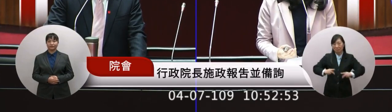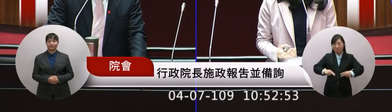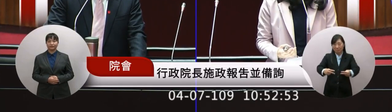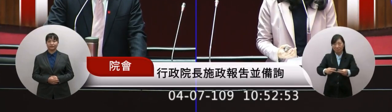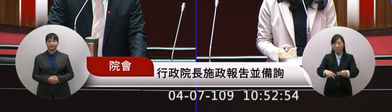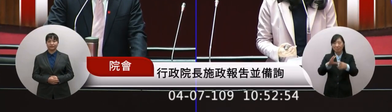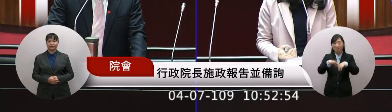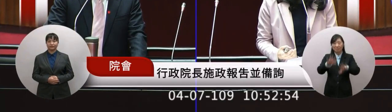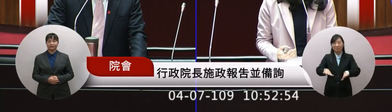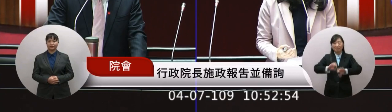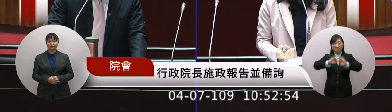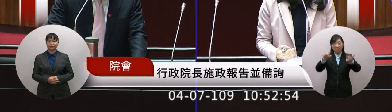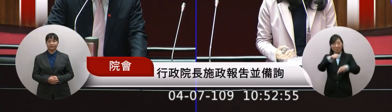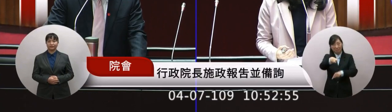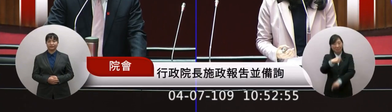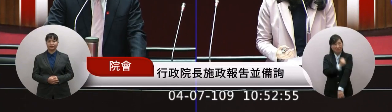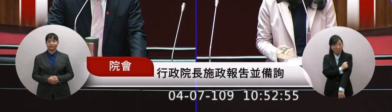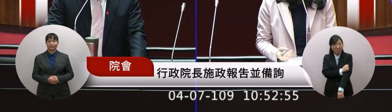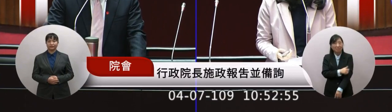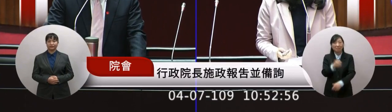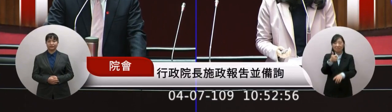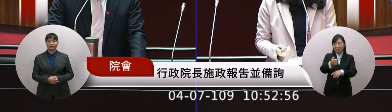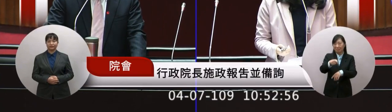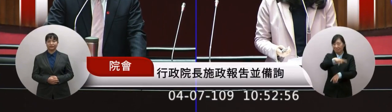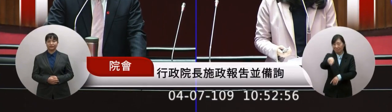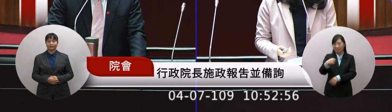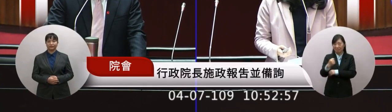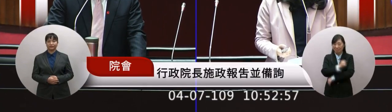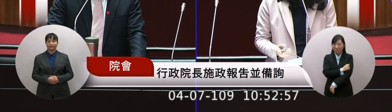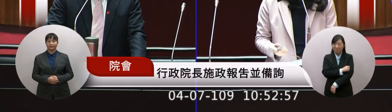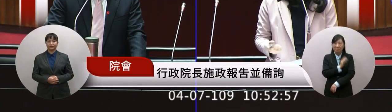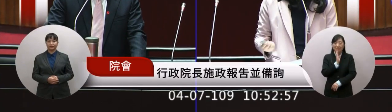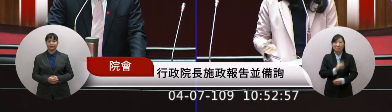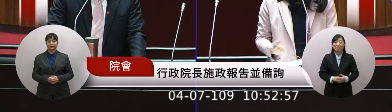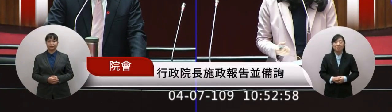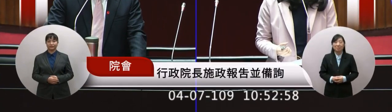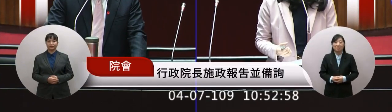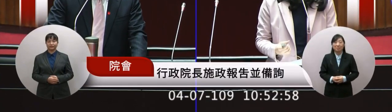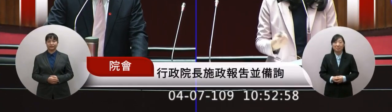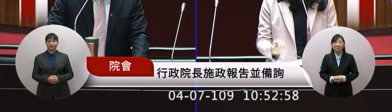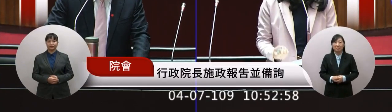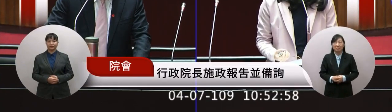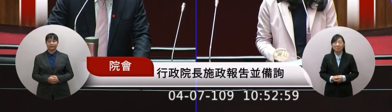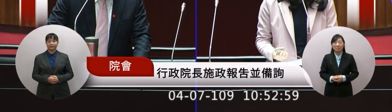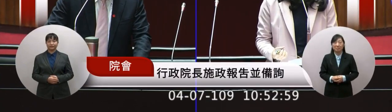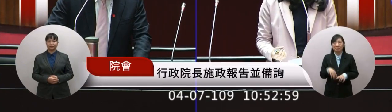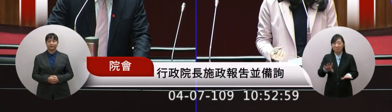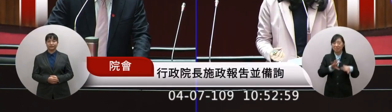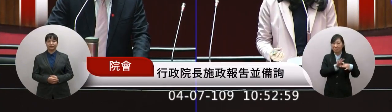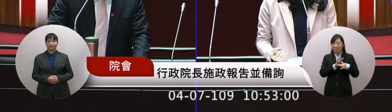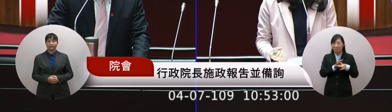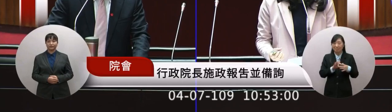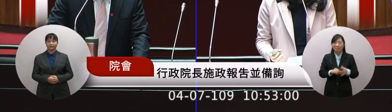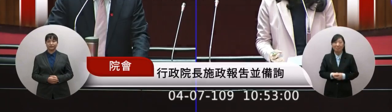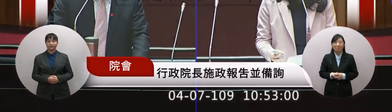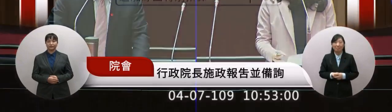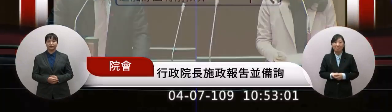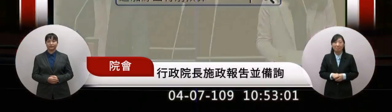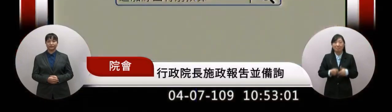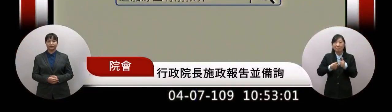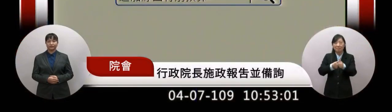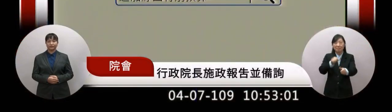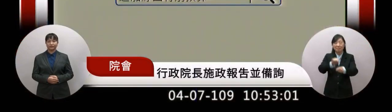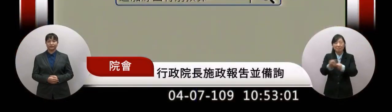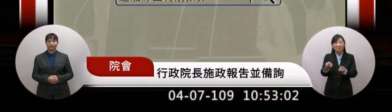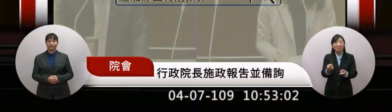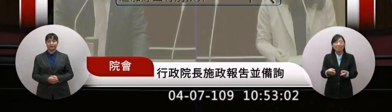的是跟大家说一声辛苦了，还有感谢你们的努力这样。好，那首先的话还是要先关心一下我们在这个追加的这个纾